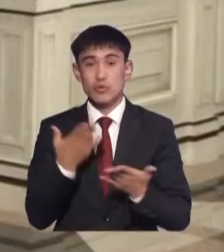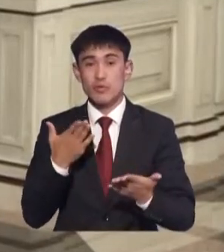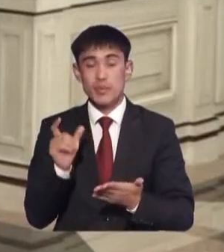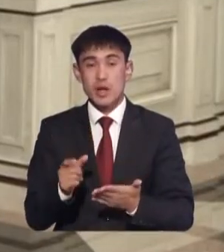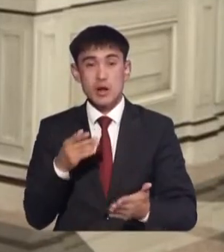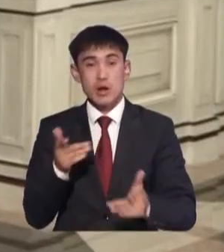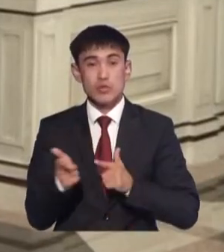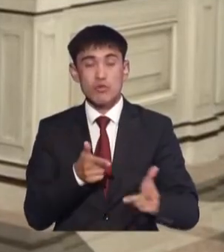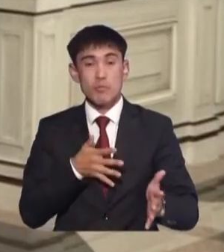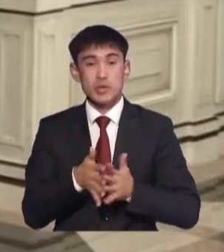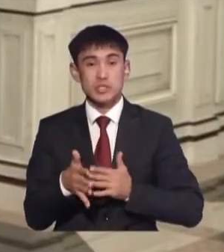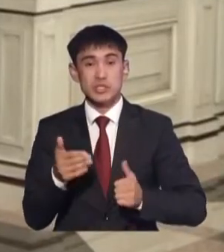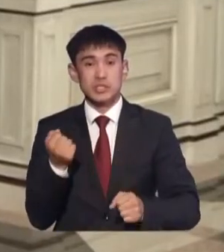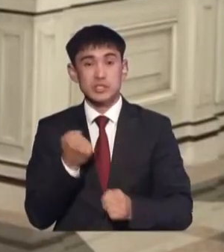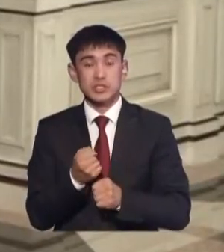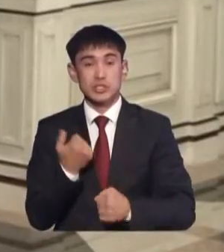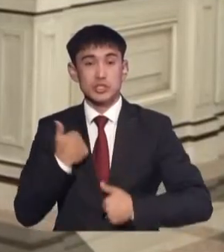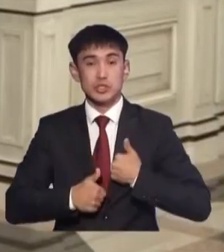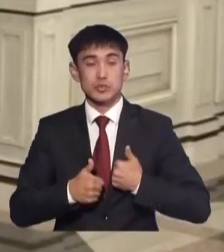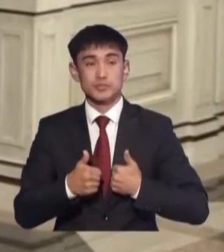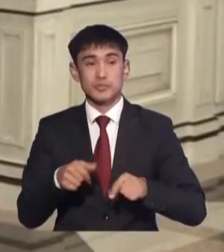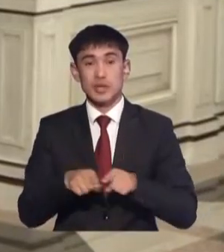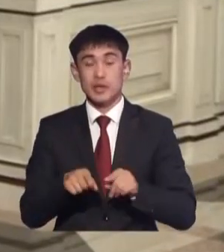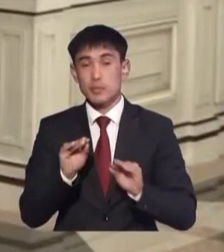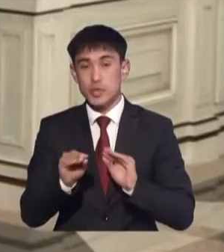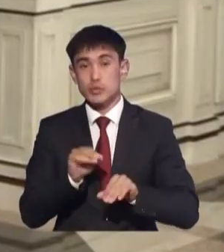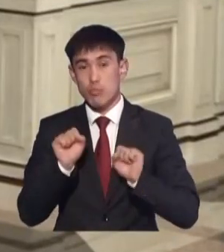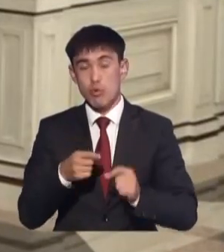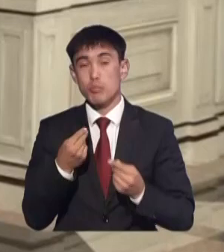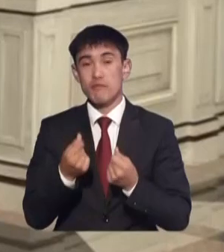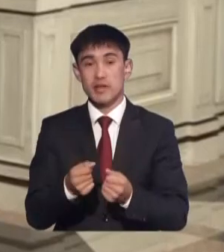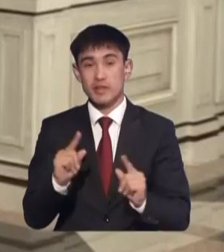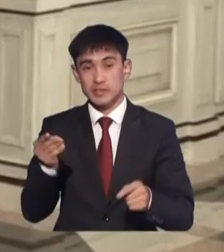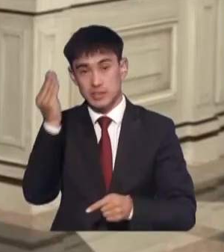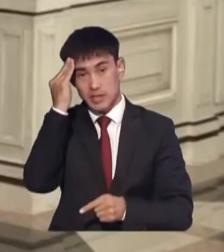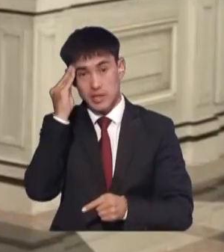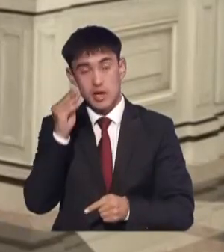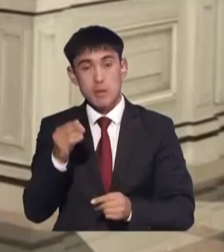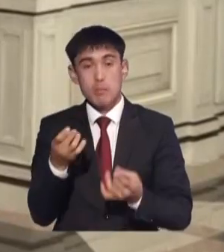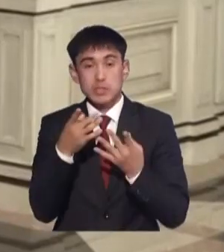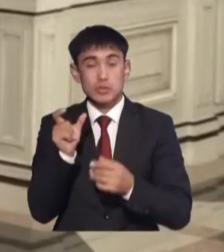готовых пожертвовать честью ради наживы. Я думаю, что такие пьесы могут повлиять на сознание не только